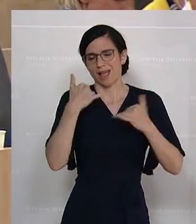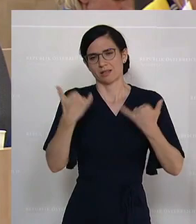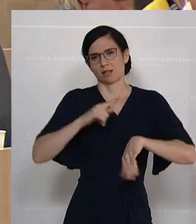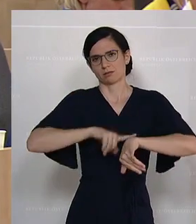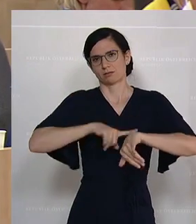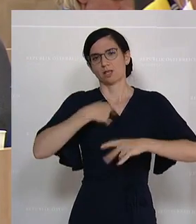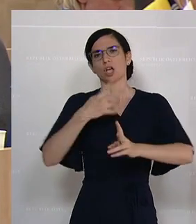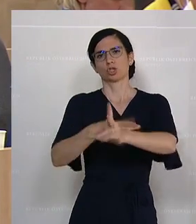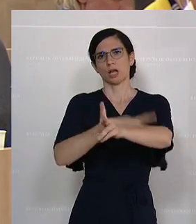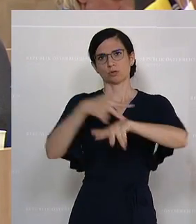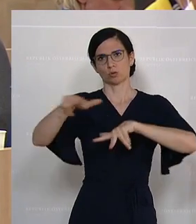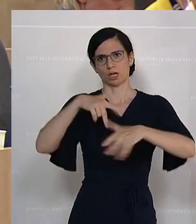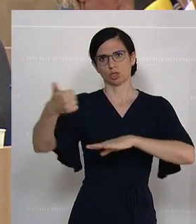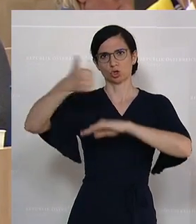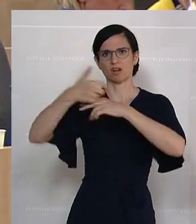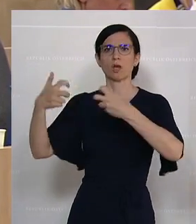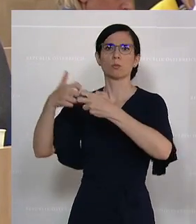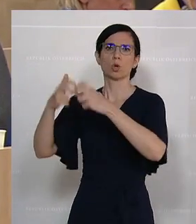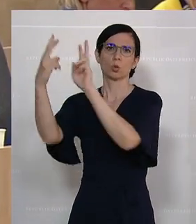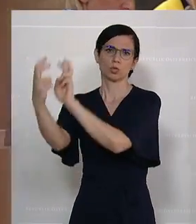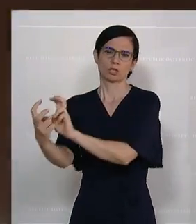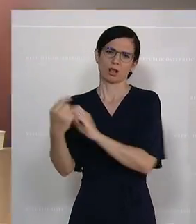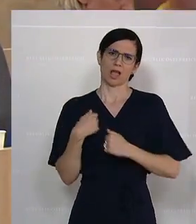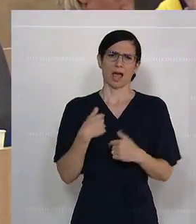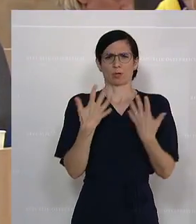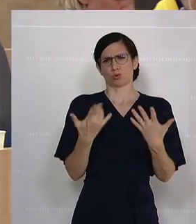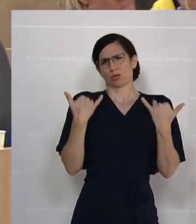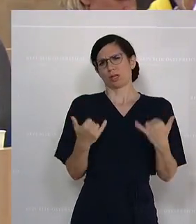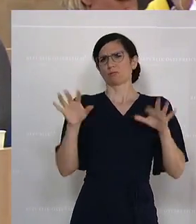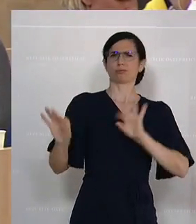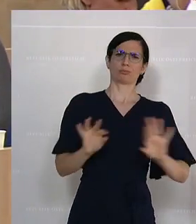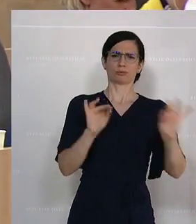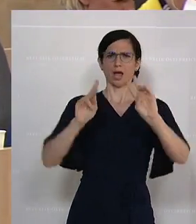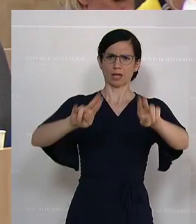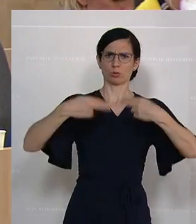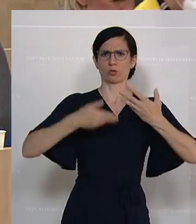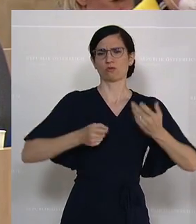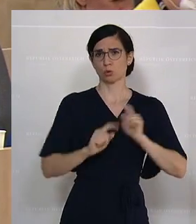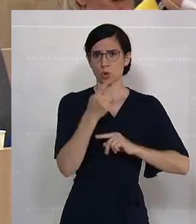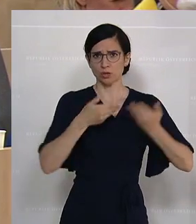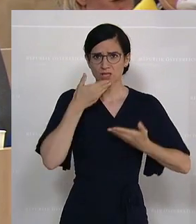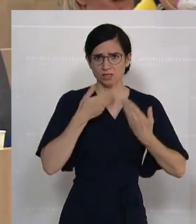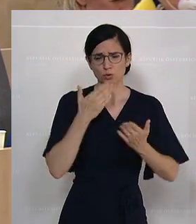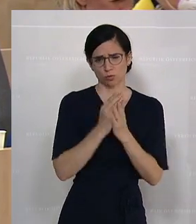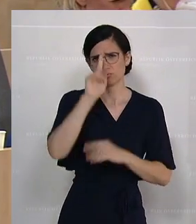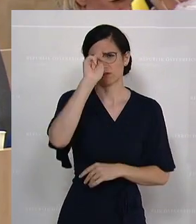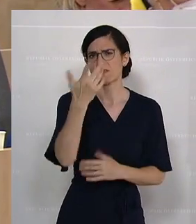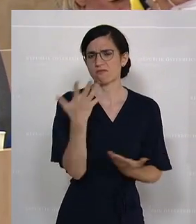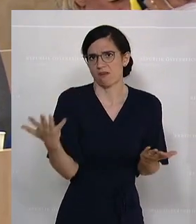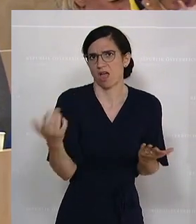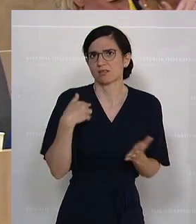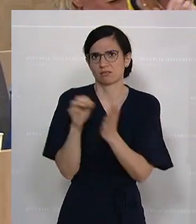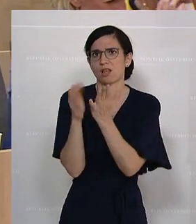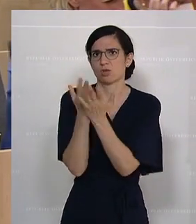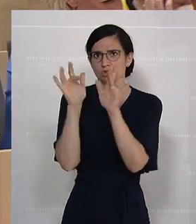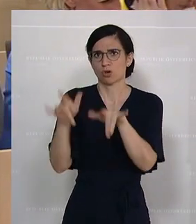den staats und regierungschefs in brüssel weilt aber tun sie nicht so als ob die parteien berufung dieser sondersitzung nicht gewusst hätten dass dieser termin